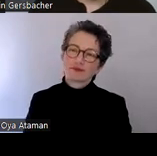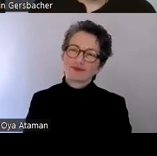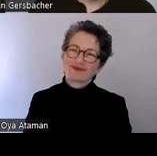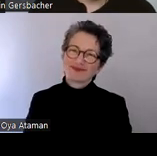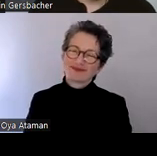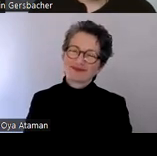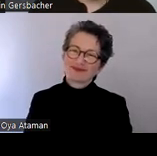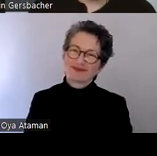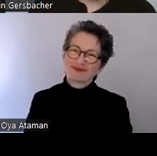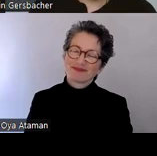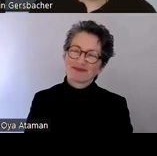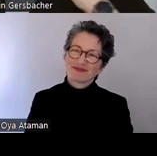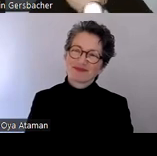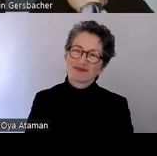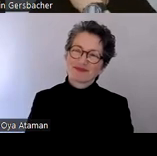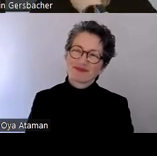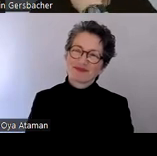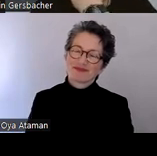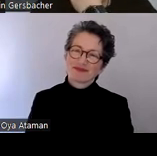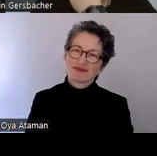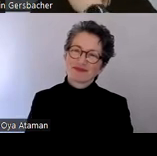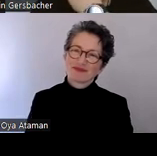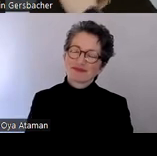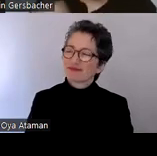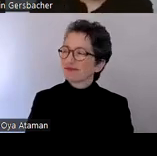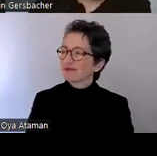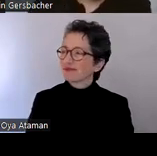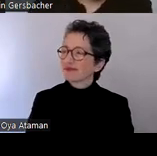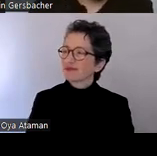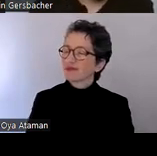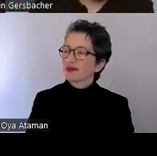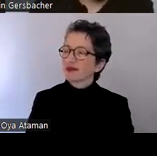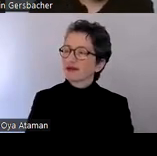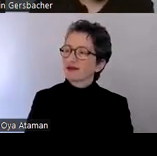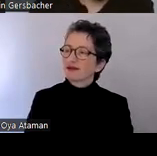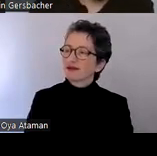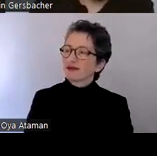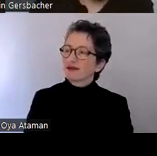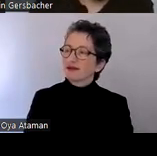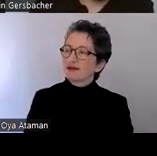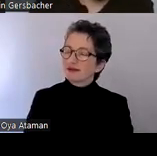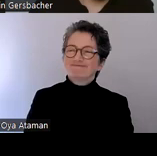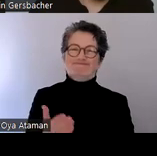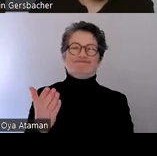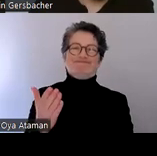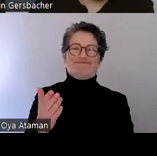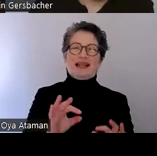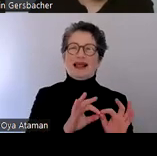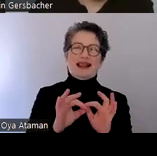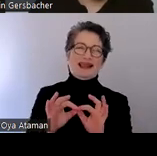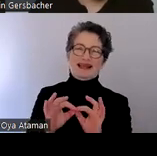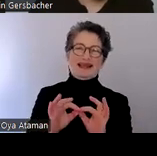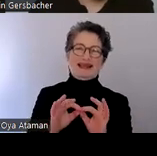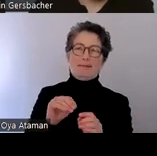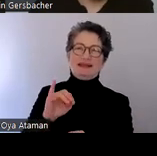Genau, da doch einiges zu finden auf der Seite. Genau, dann kommt der Fehler, Link Missing a Text Alternative. Und das ist